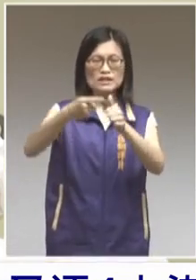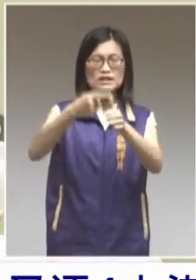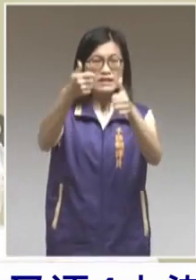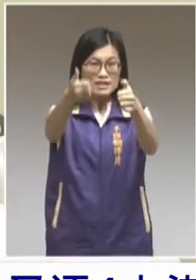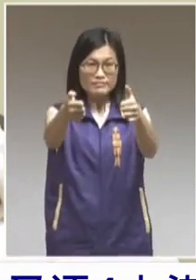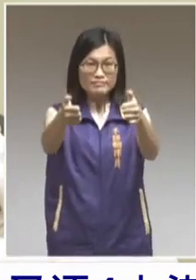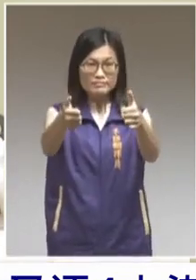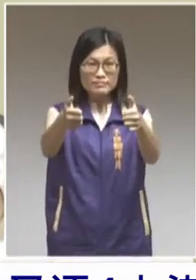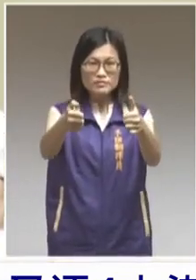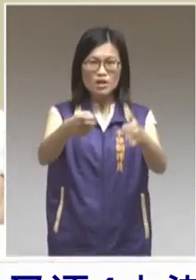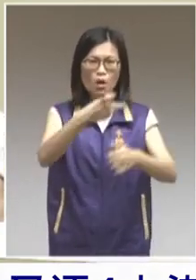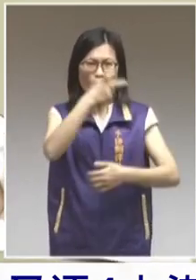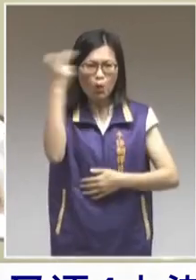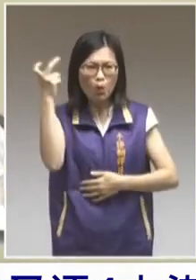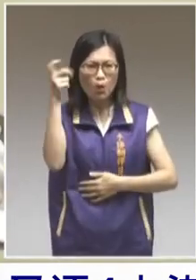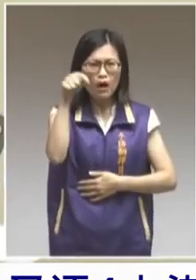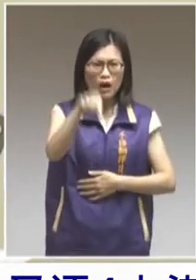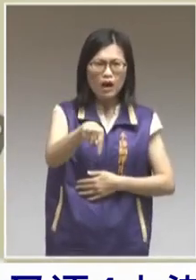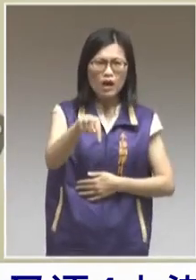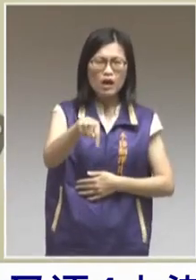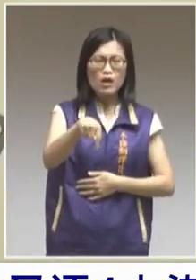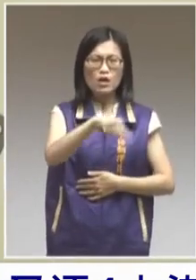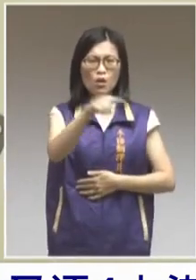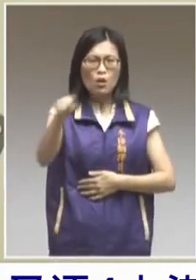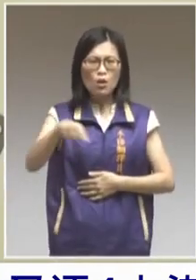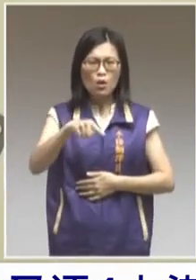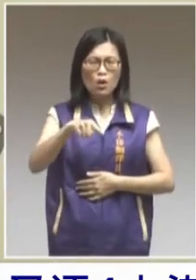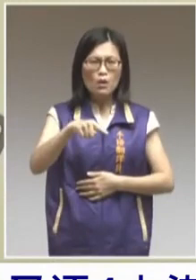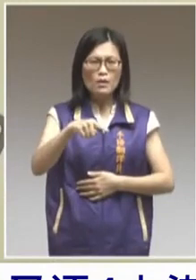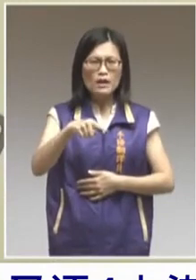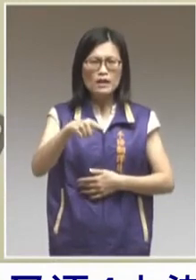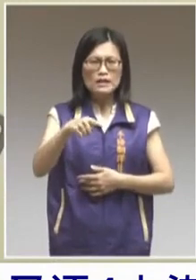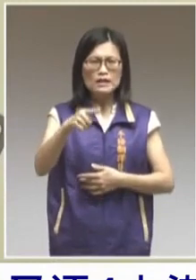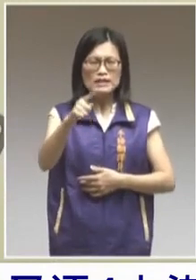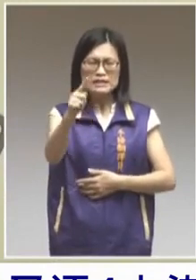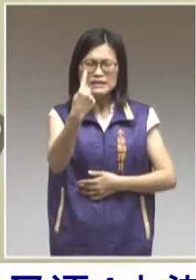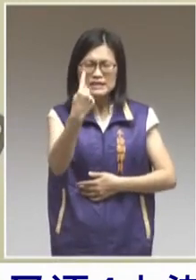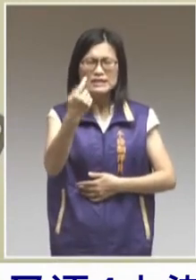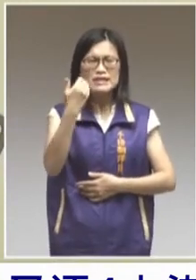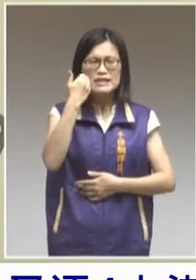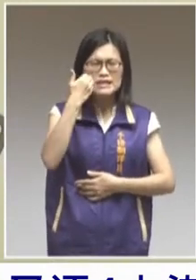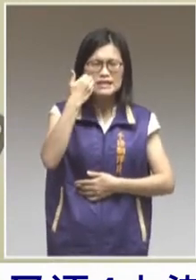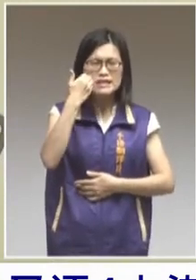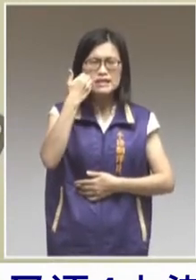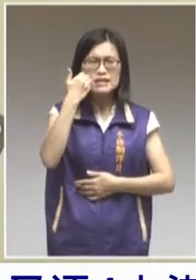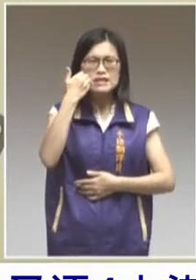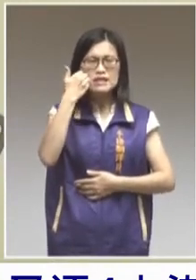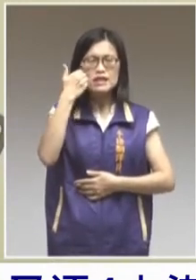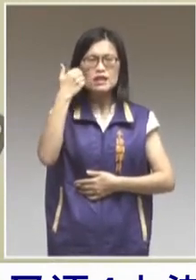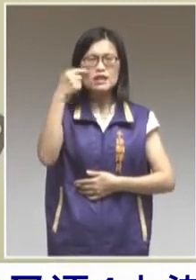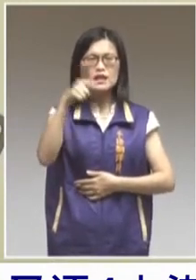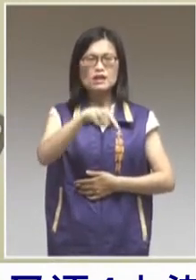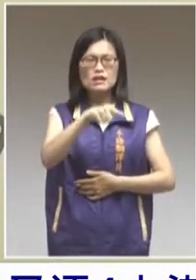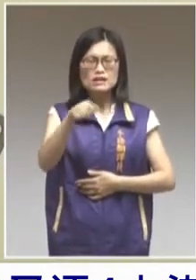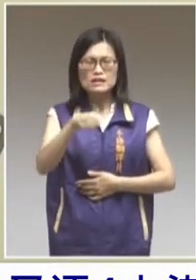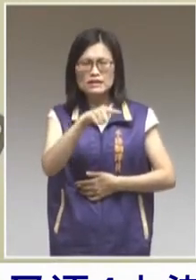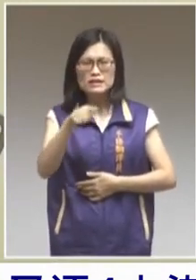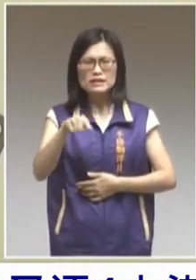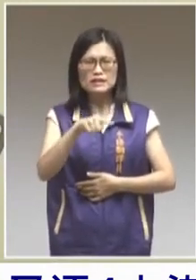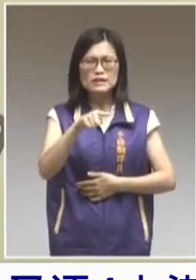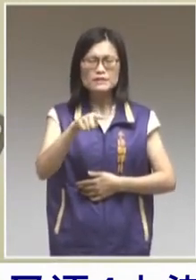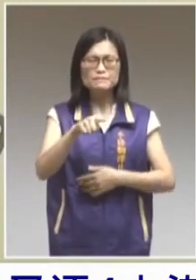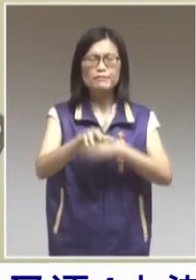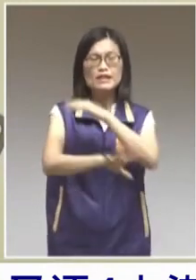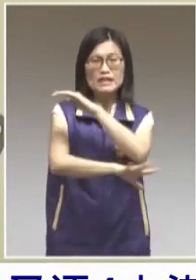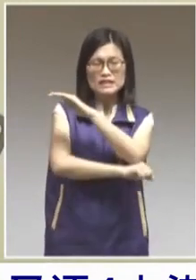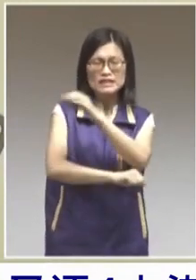要感谢，因为发现这个我们第一个个案的是我们一家。非常机警的基